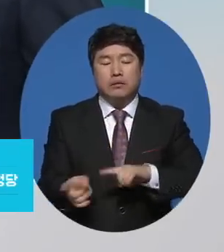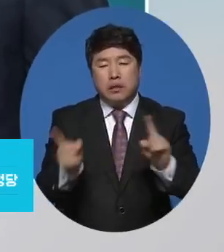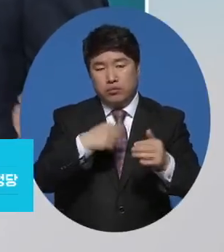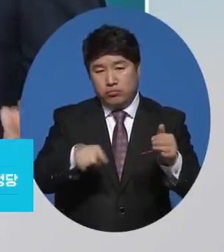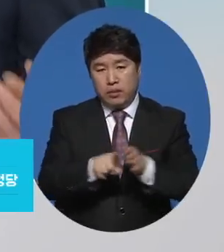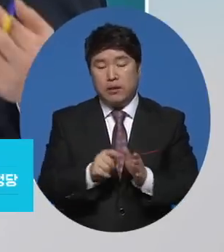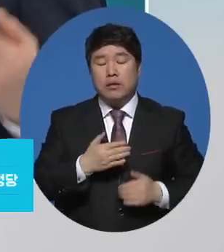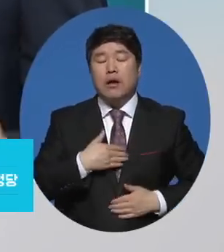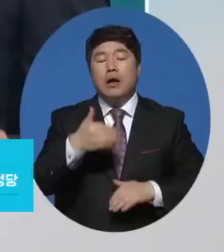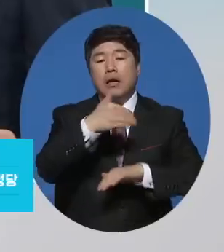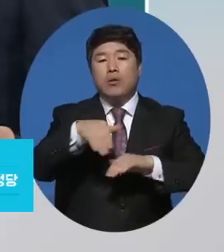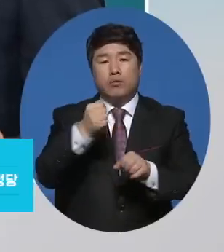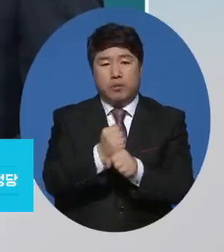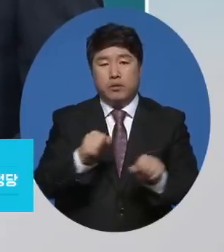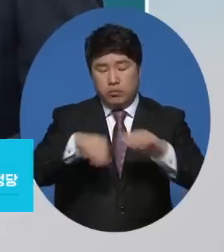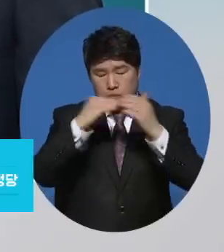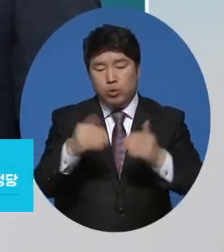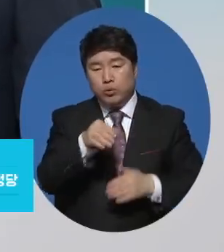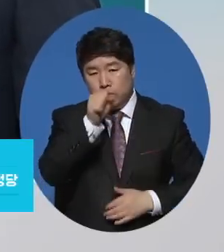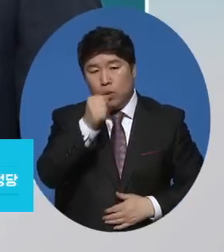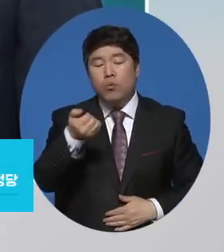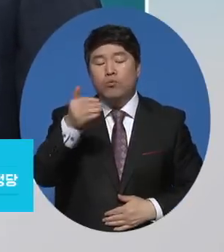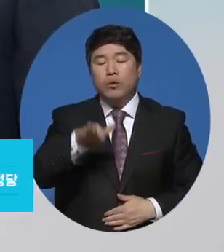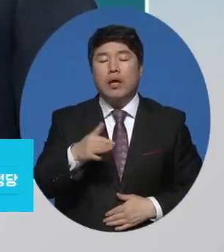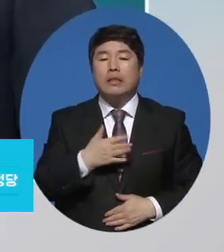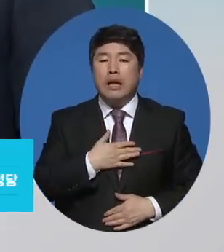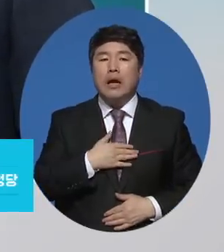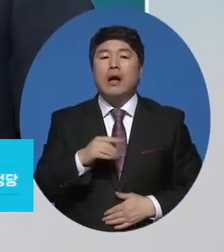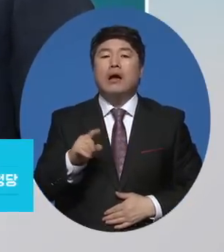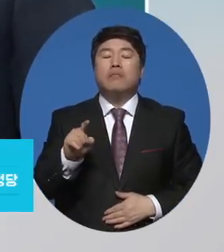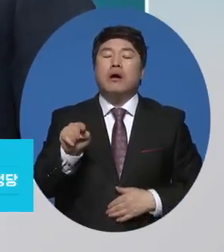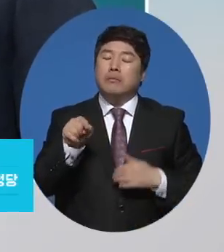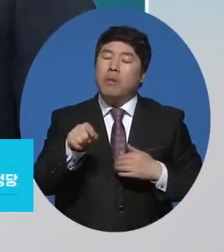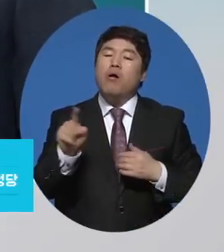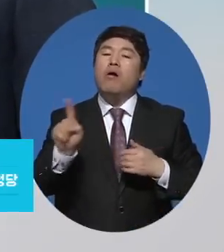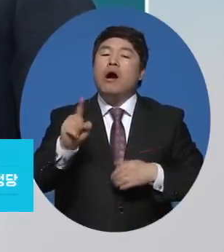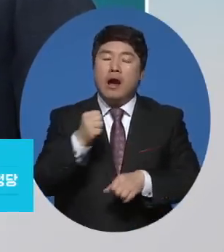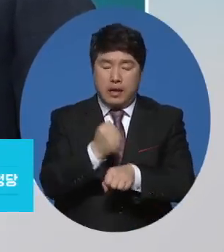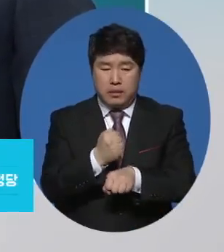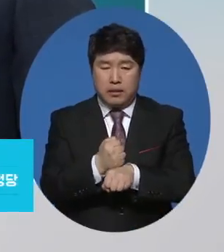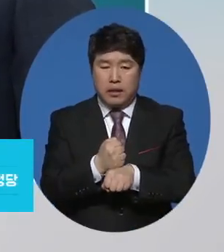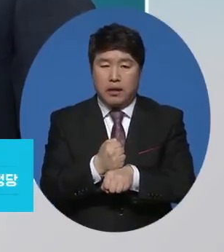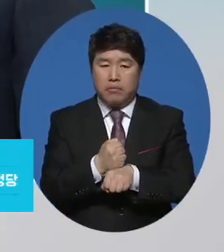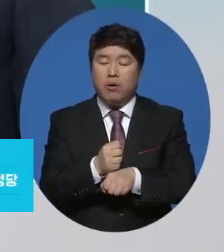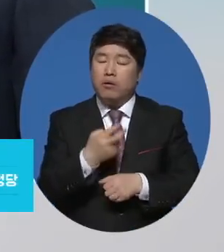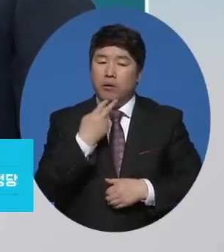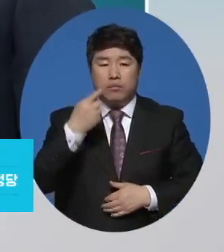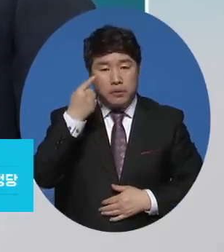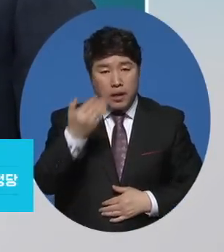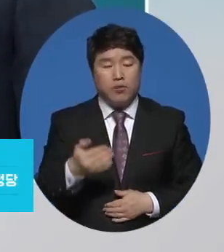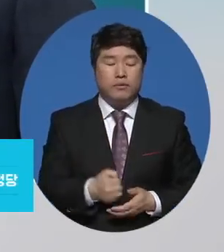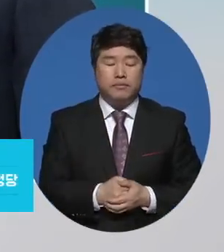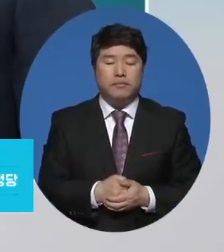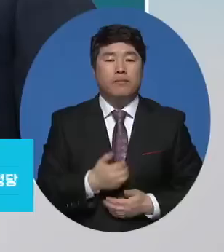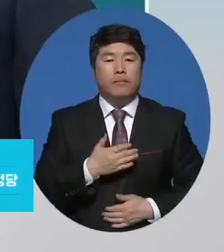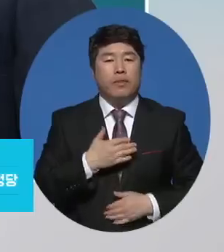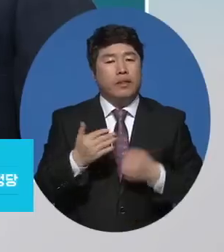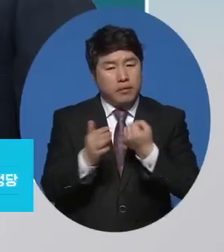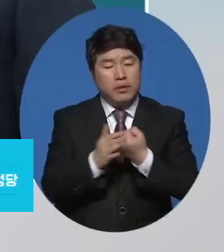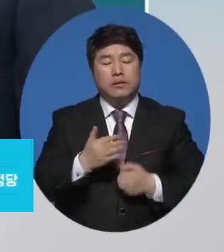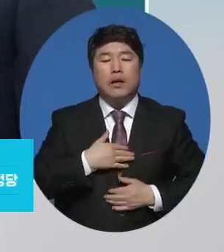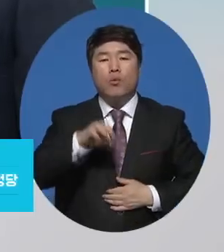그 플랫폼을 깔고 그 뭐 다 좋으신데요 내가 뭐 이런 거 하겠다라는게 뭐 좀 없을까요 다 제가 그래서